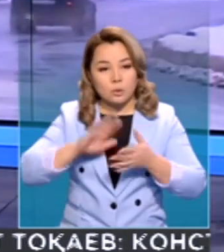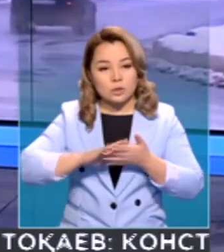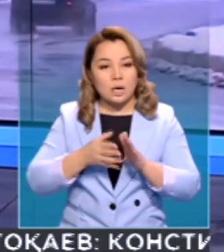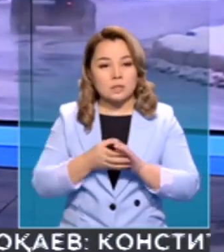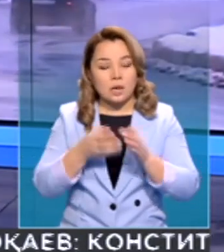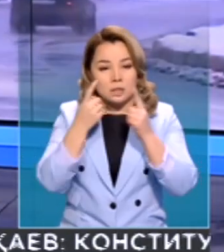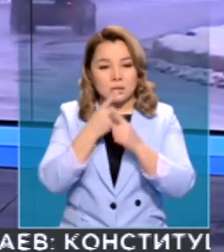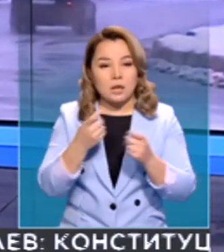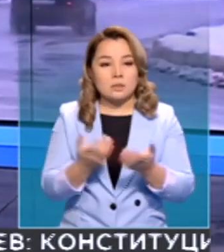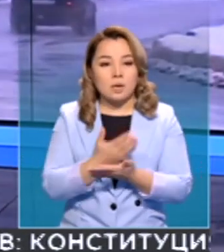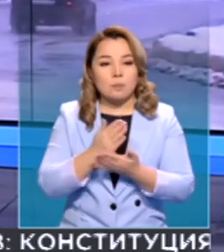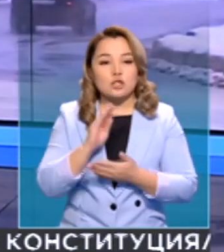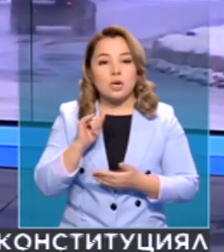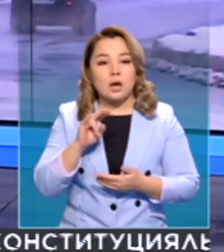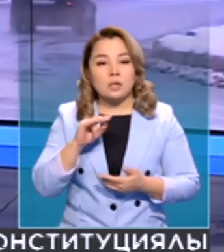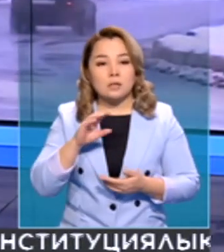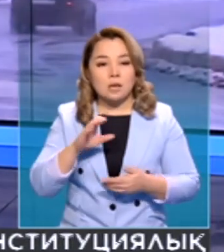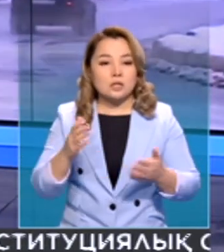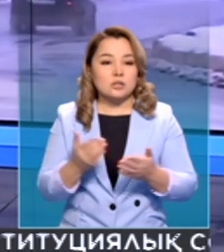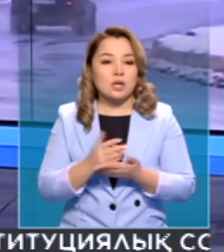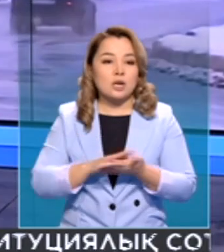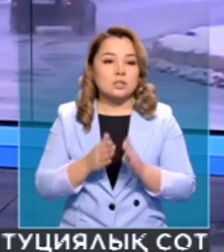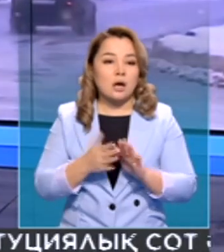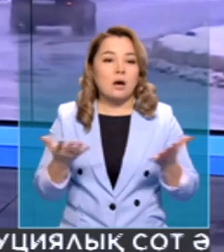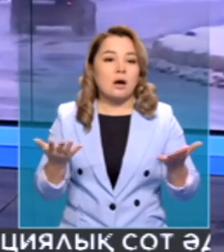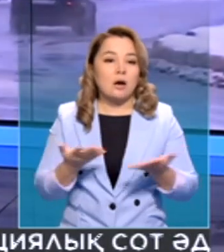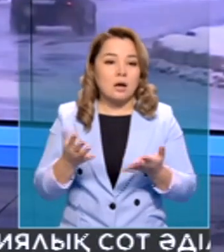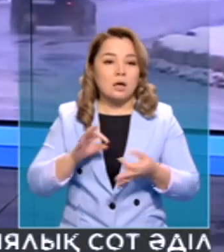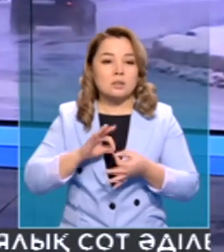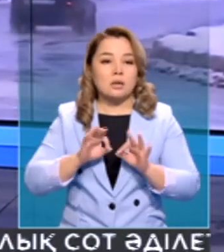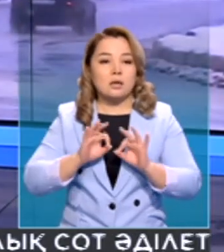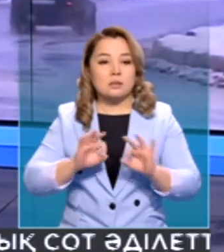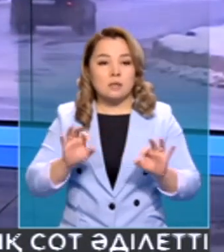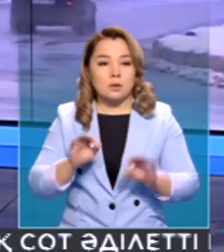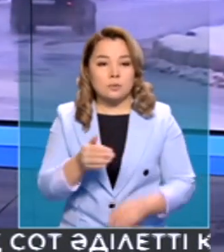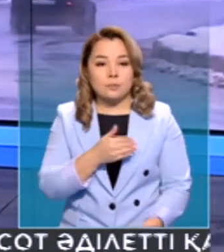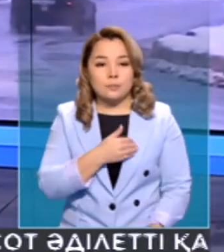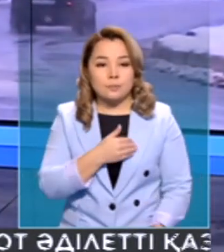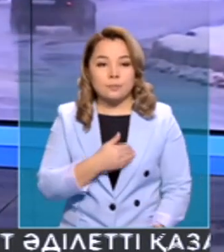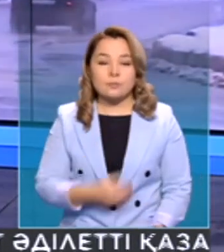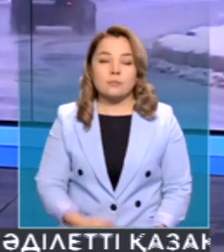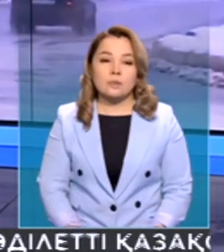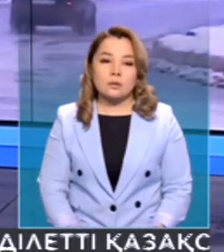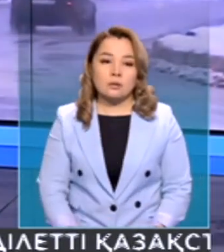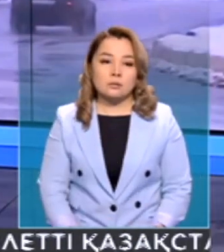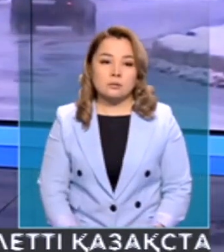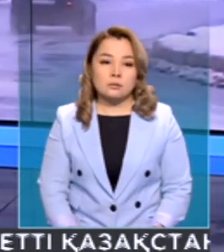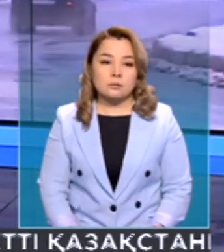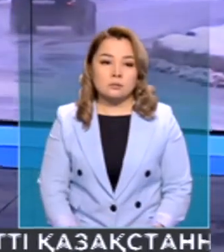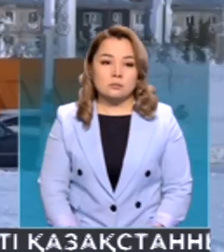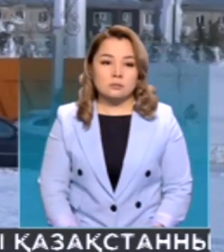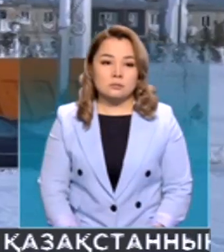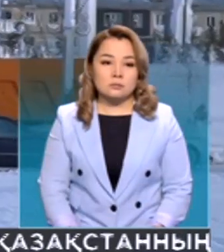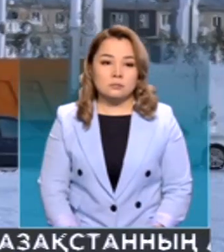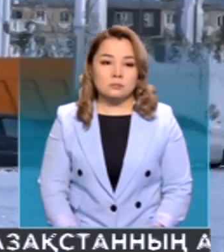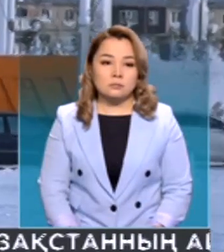жарияланған еді. Жаңатастағы қазіргі ахуал қандай? Өңірдегі тілшіміз Нұрдос Болатұлының материалы.